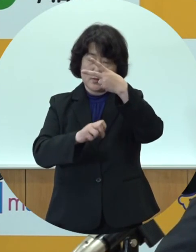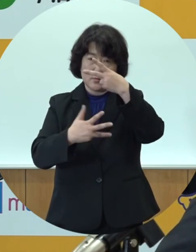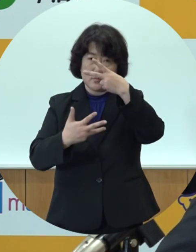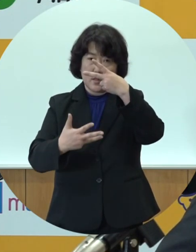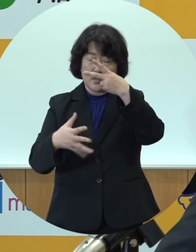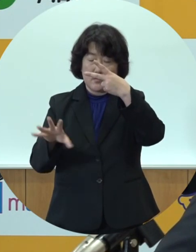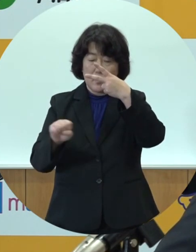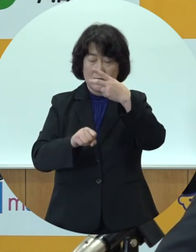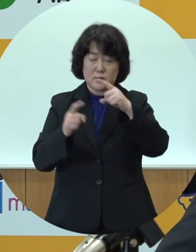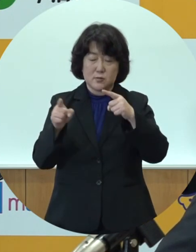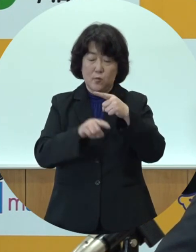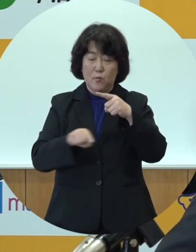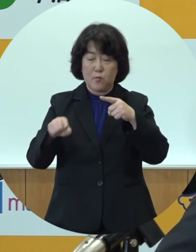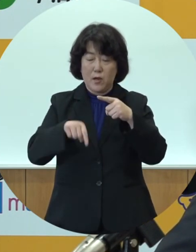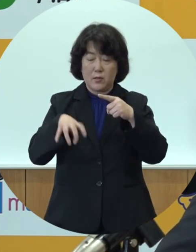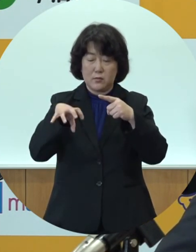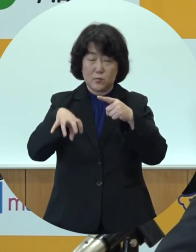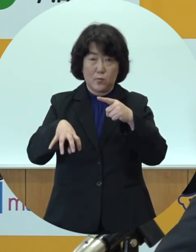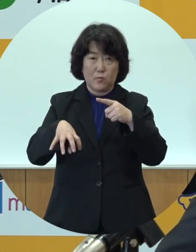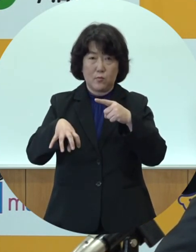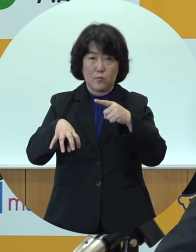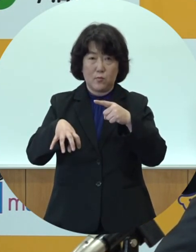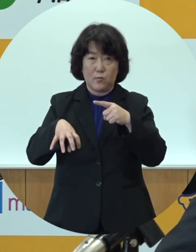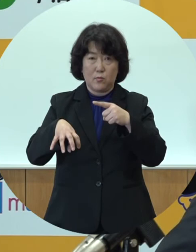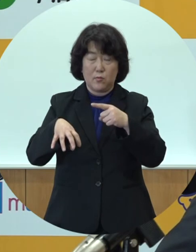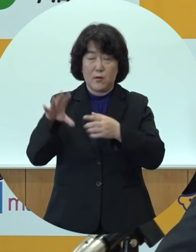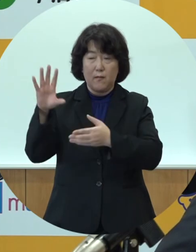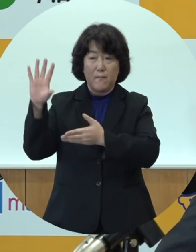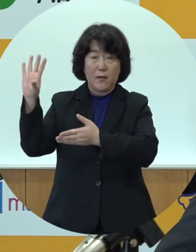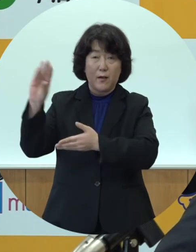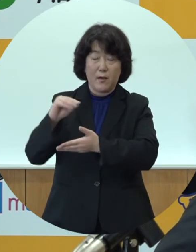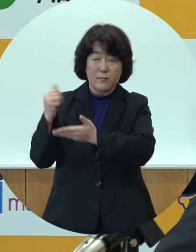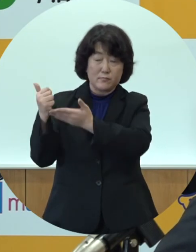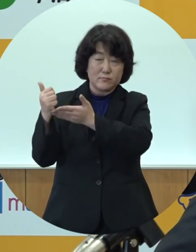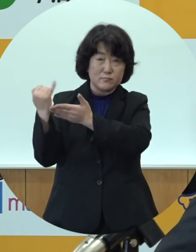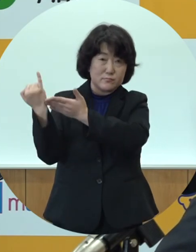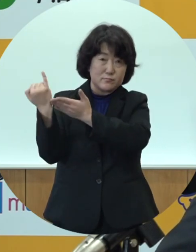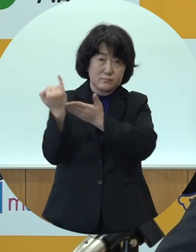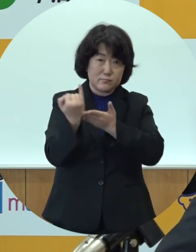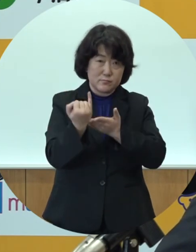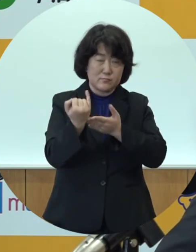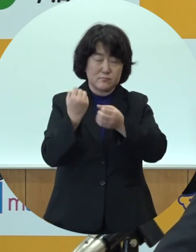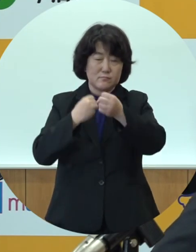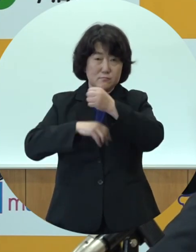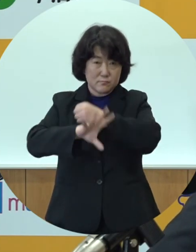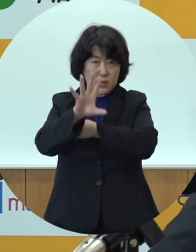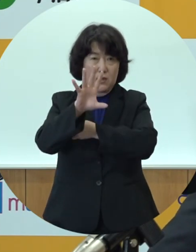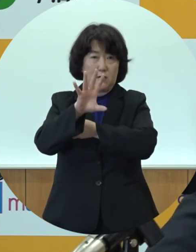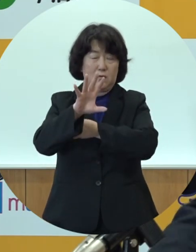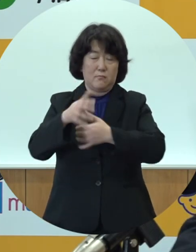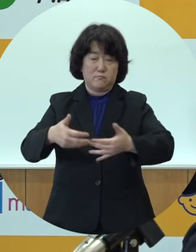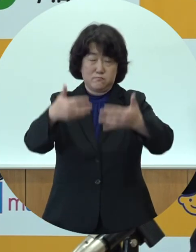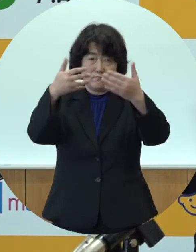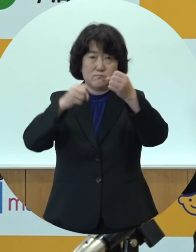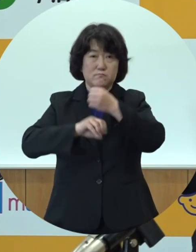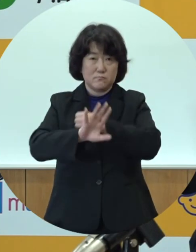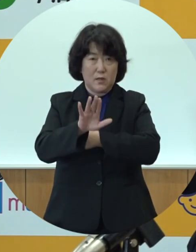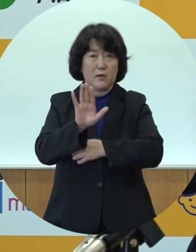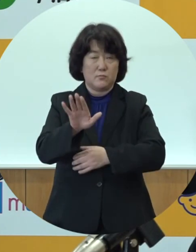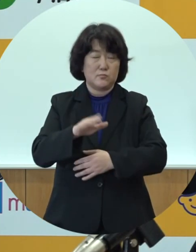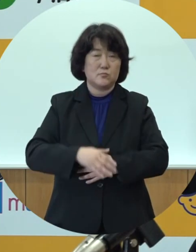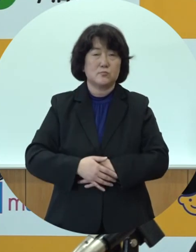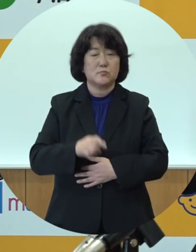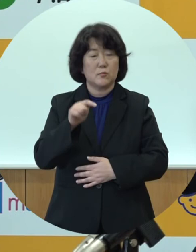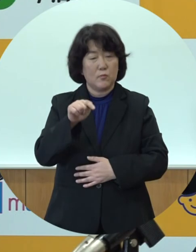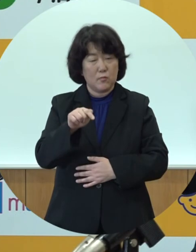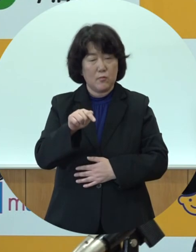今治市公会堂におきまして凱旋上映をさせていただく予定となってございます。こう